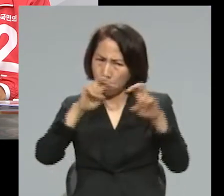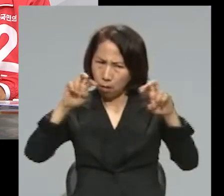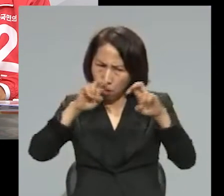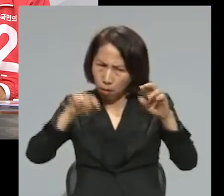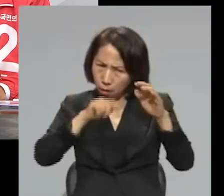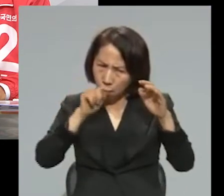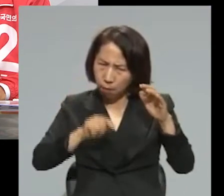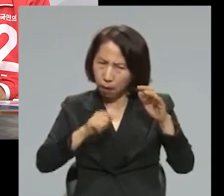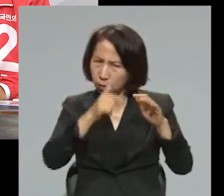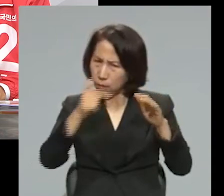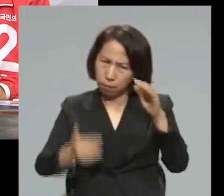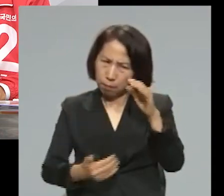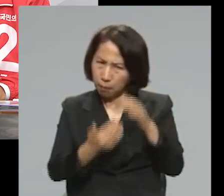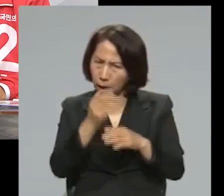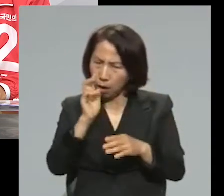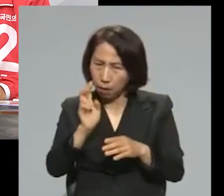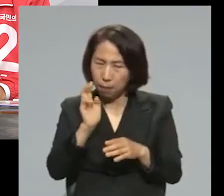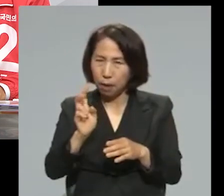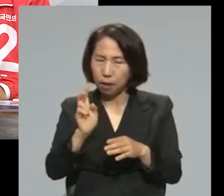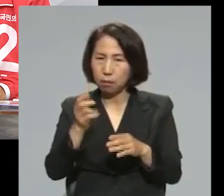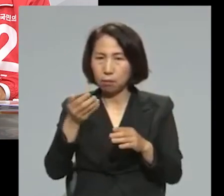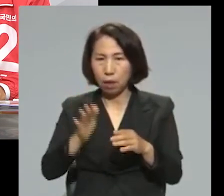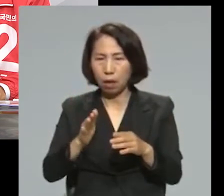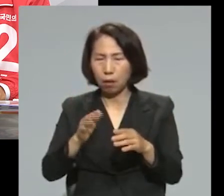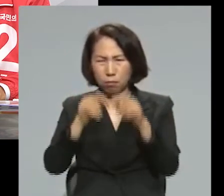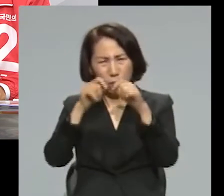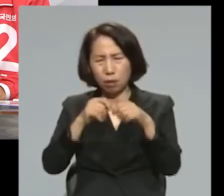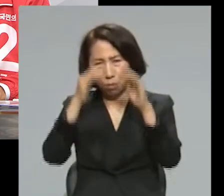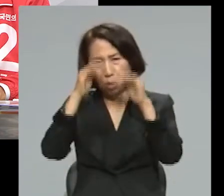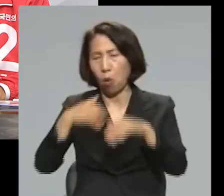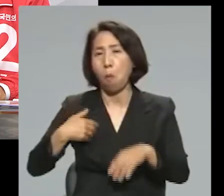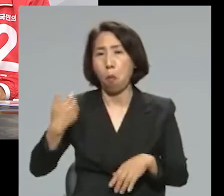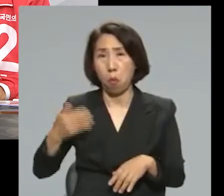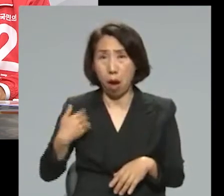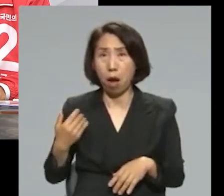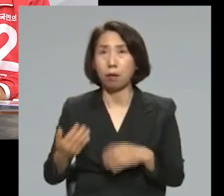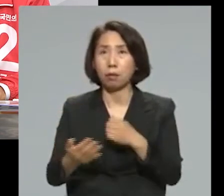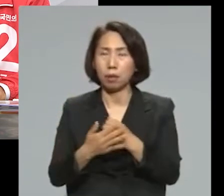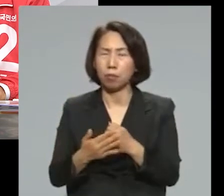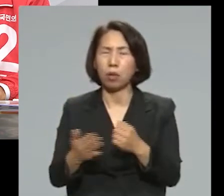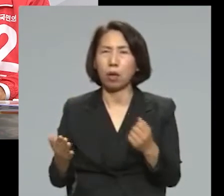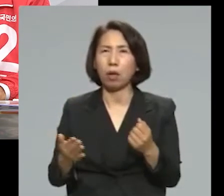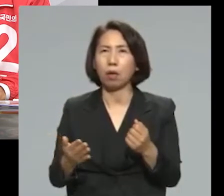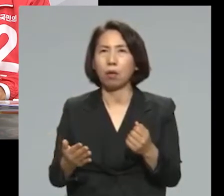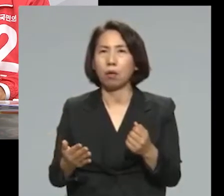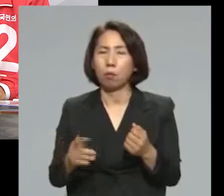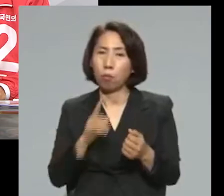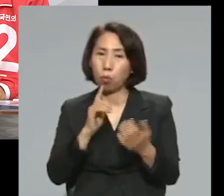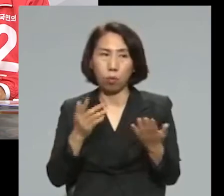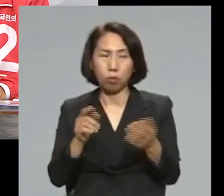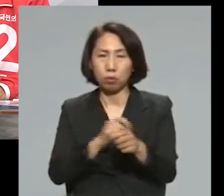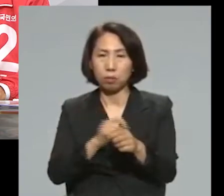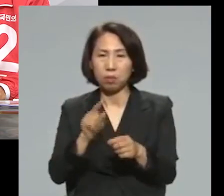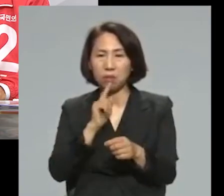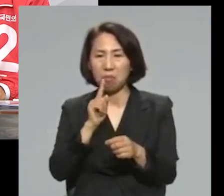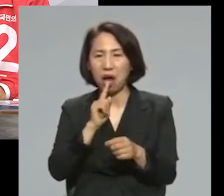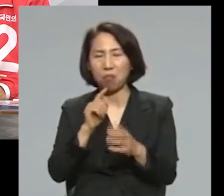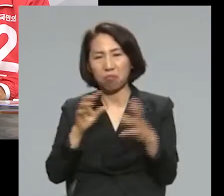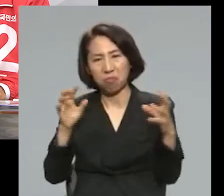미루어진 벽은 가지만 아직까지 어떤 내용인지를 모르고 있으며 그 사건의 내용을 아직 구조로 이야기되어 오고